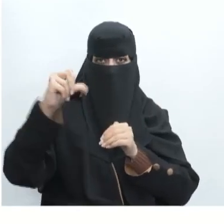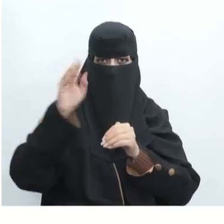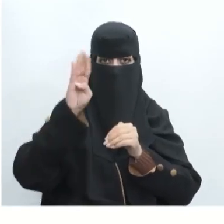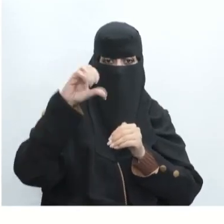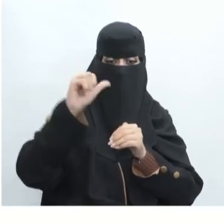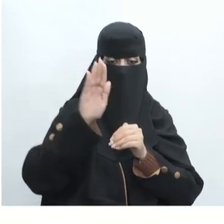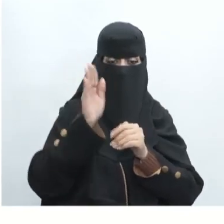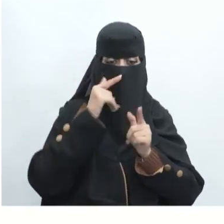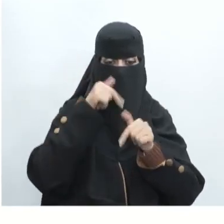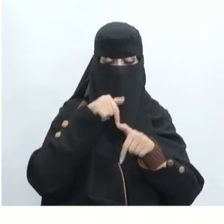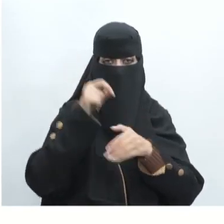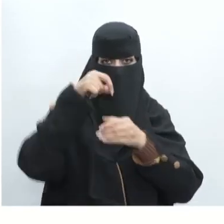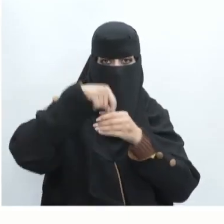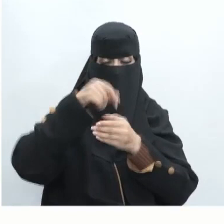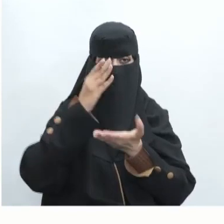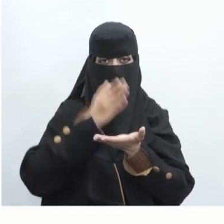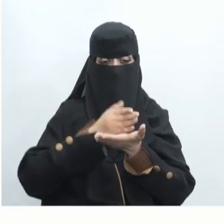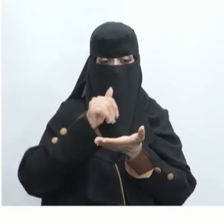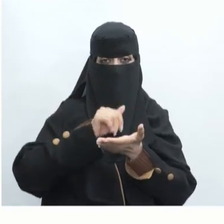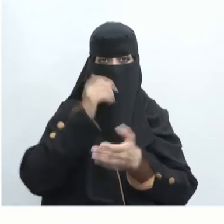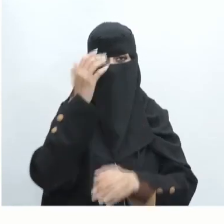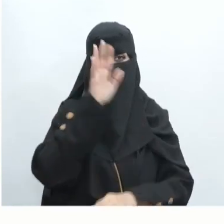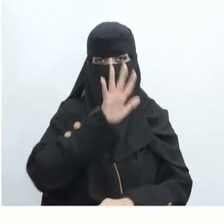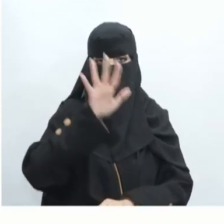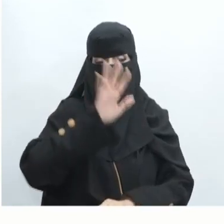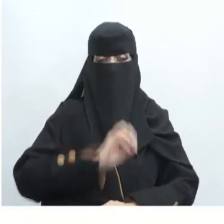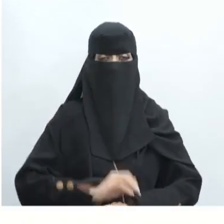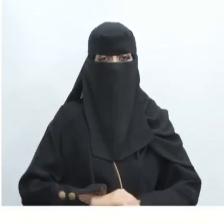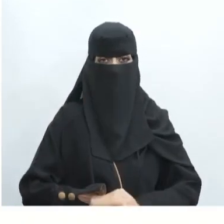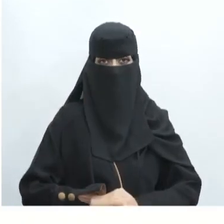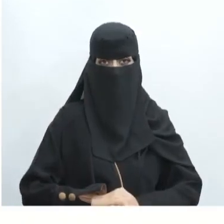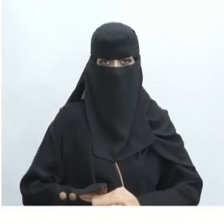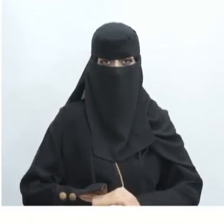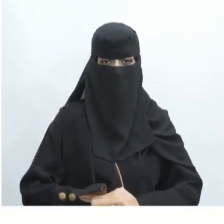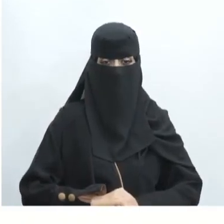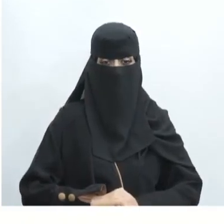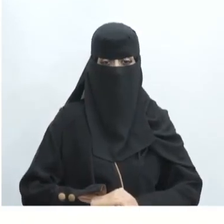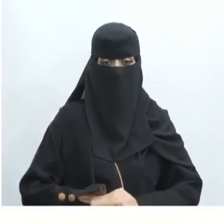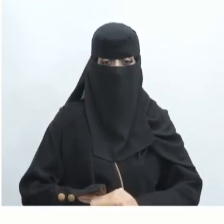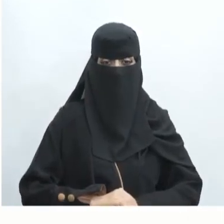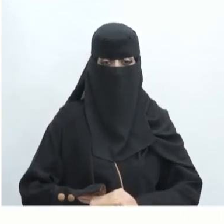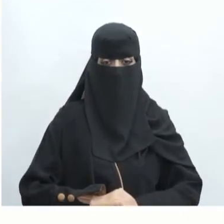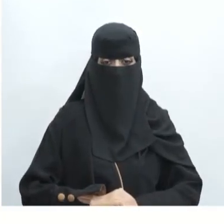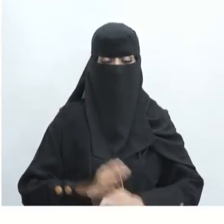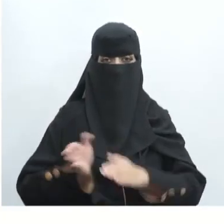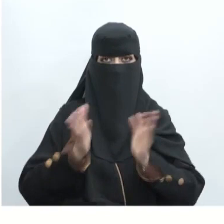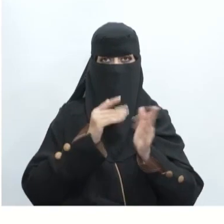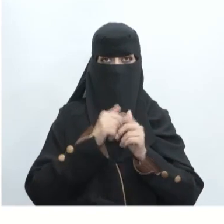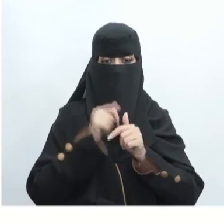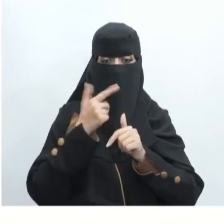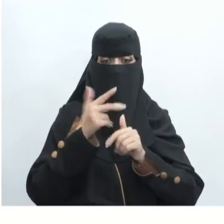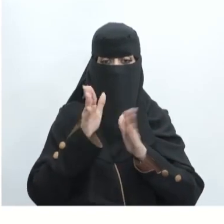وبنات الطلاب هل هي ممتازين اذا في وسط اسيا السؤال